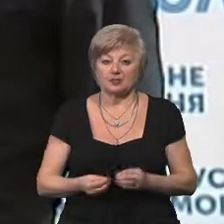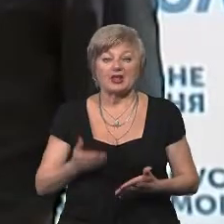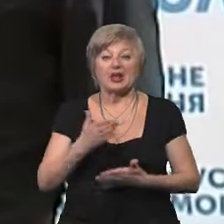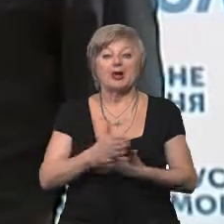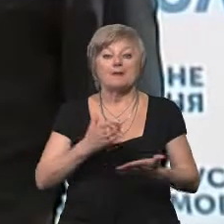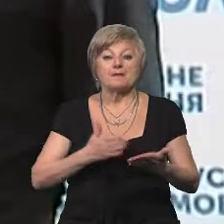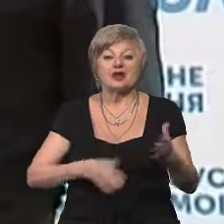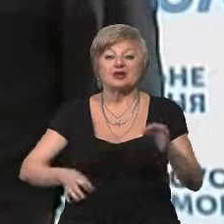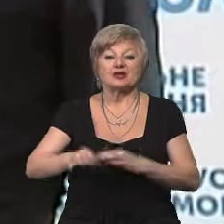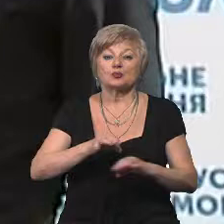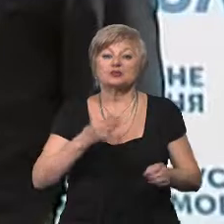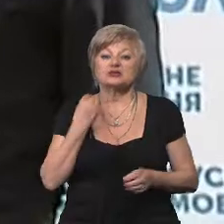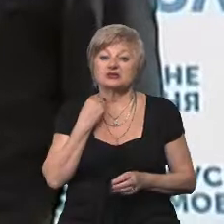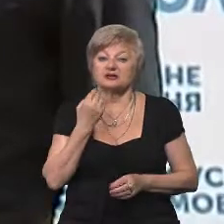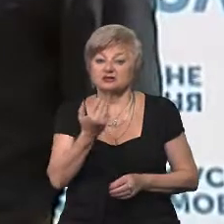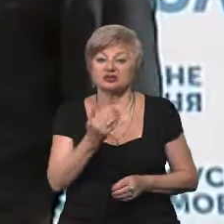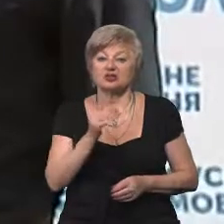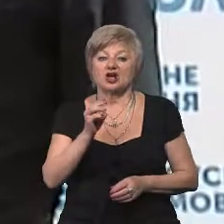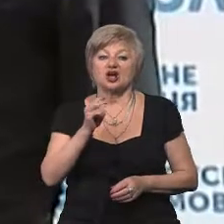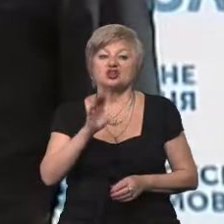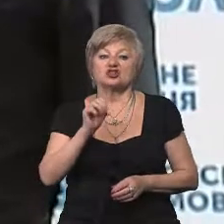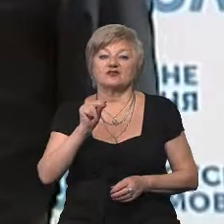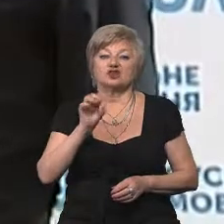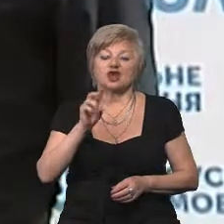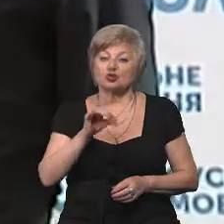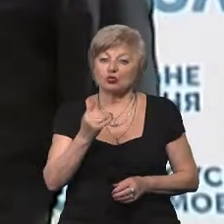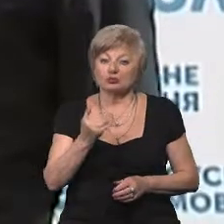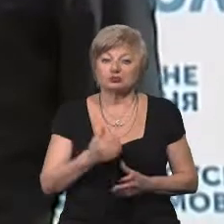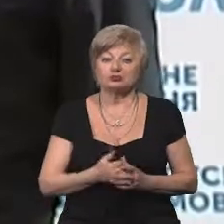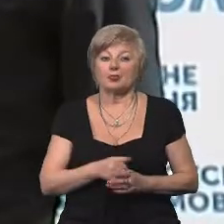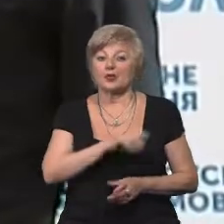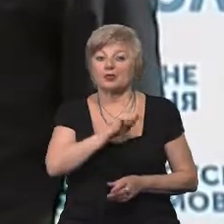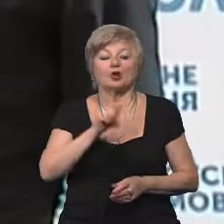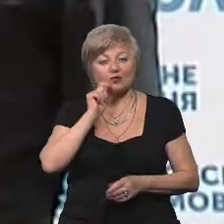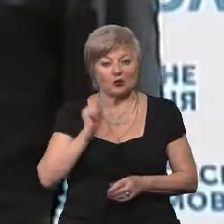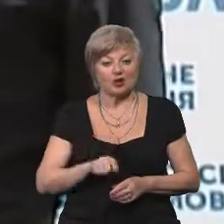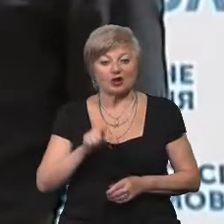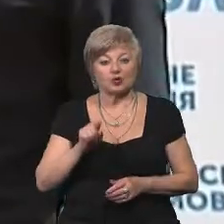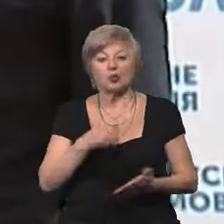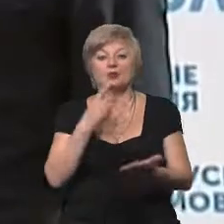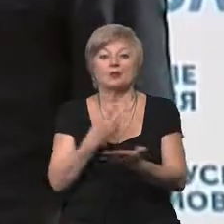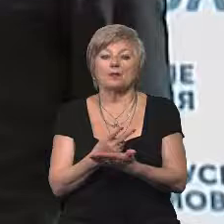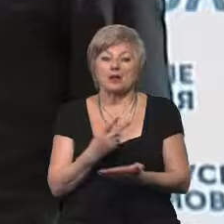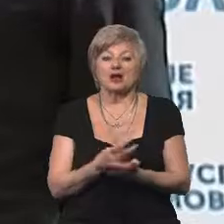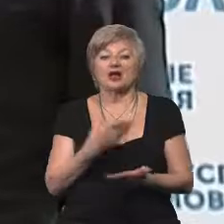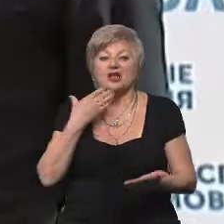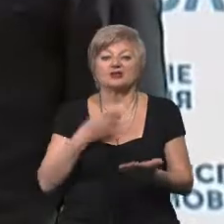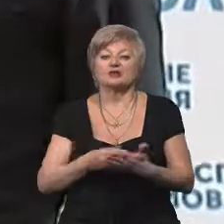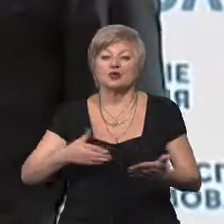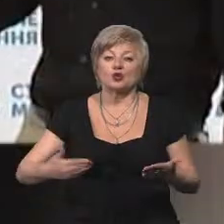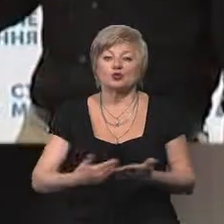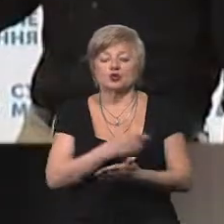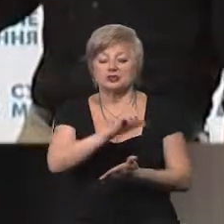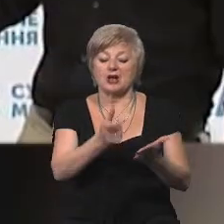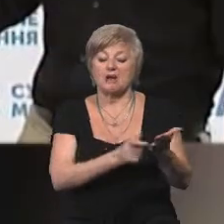Мелітопольський поет Андрій Кириченко уже вдруге став учасником «З країни в Україну». Цього року він представив тут свою нову збірку